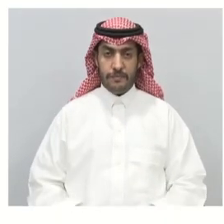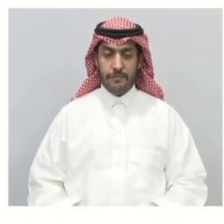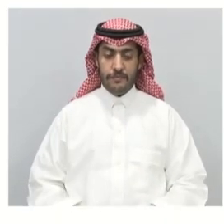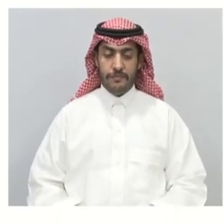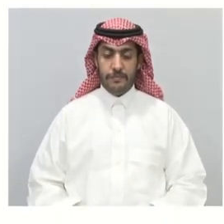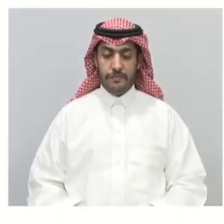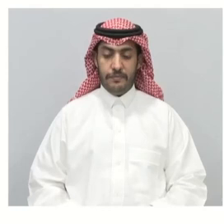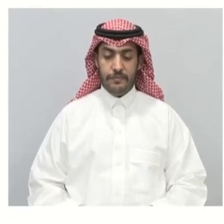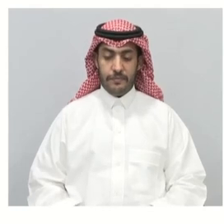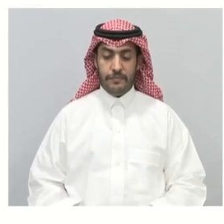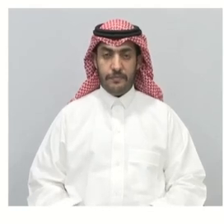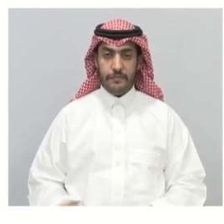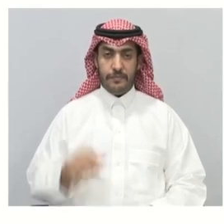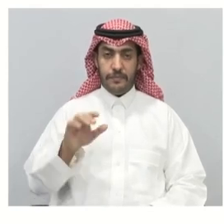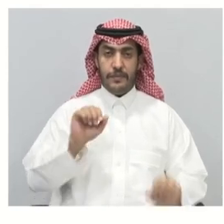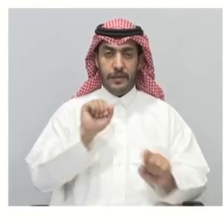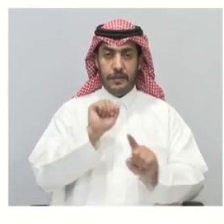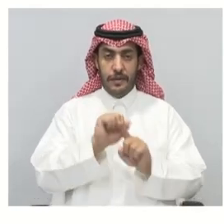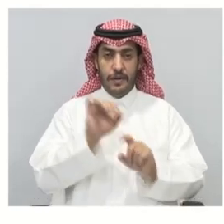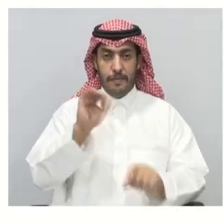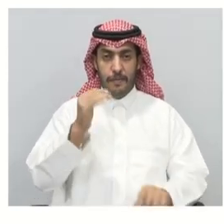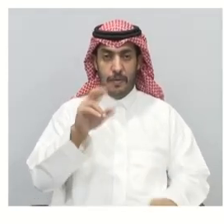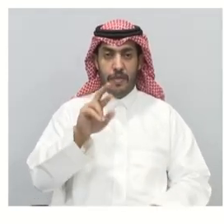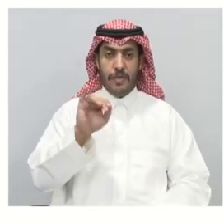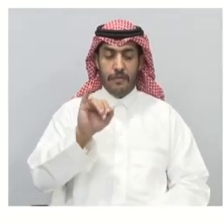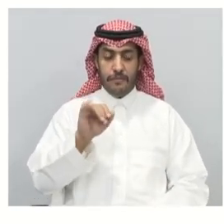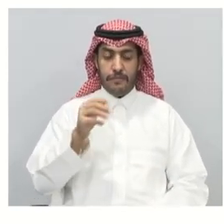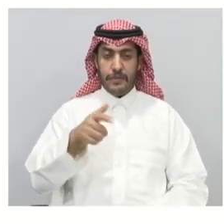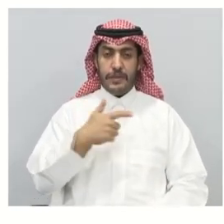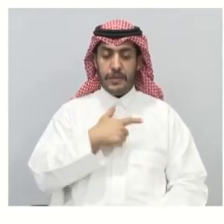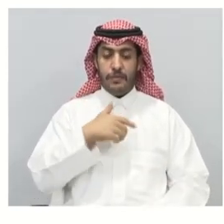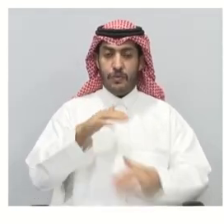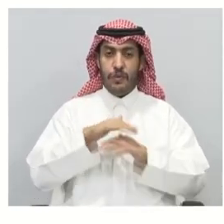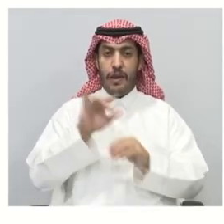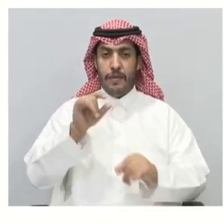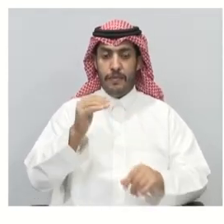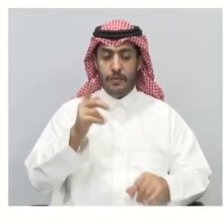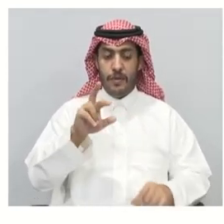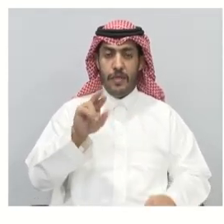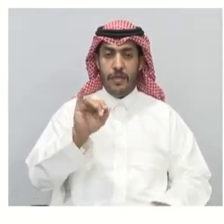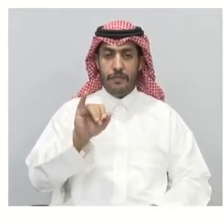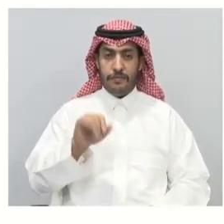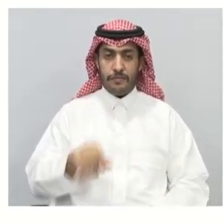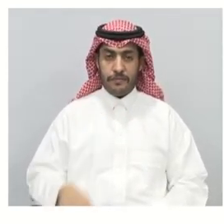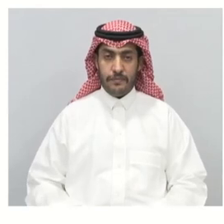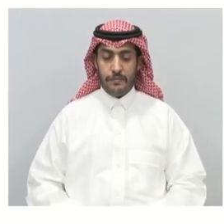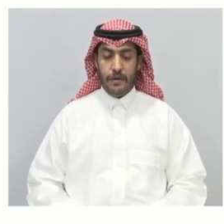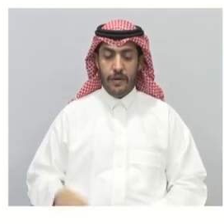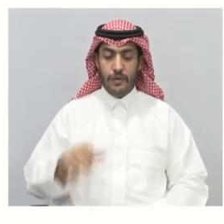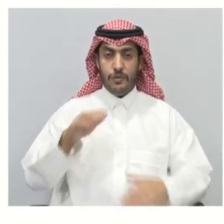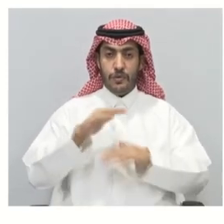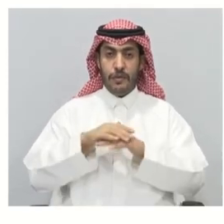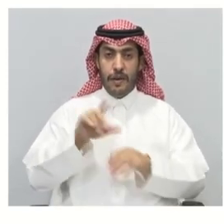وفاعلهما ثم ياتي المخصوص بالمدح او الذنب اذا هذا ما يسمى باسلوب المدح والذم اسلوب المدح نعمه